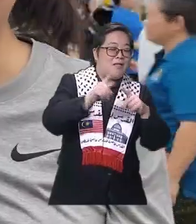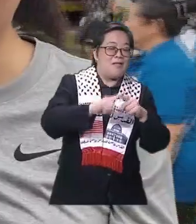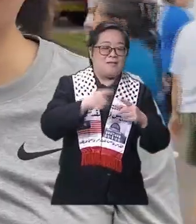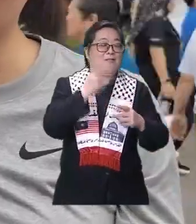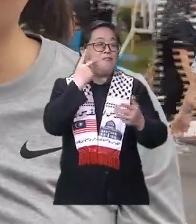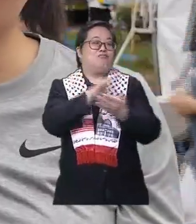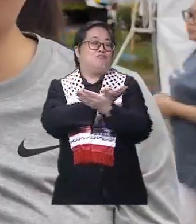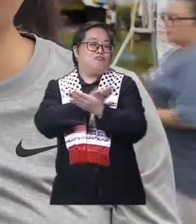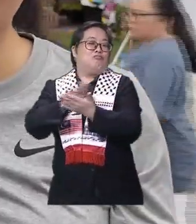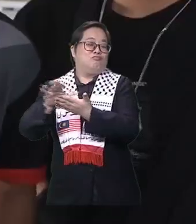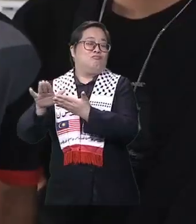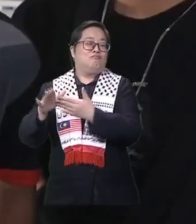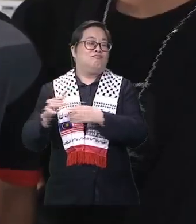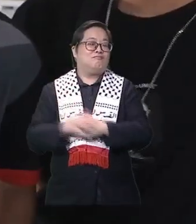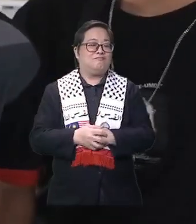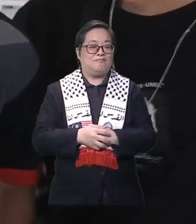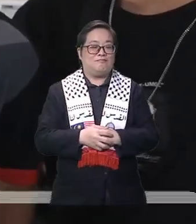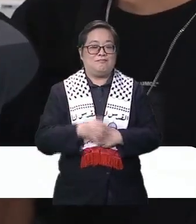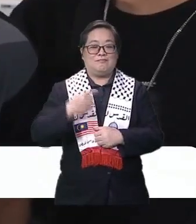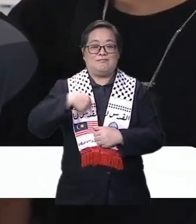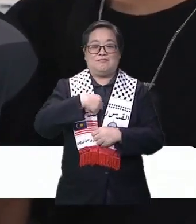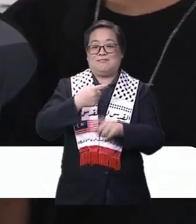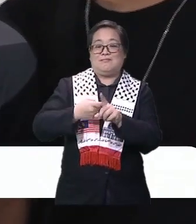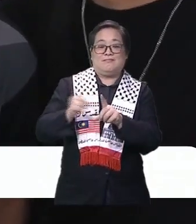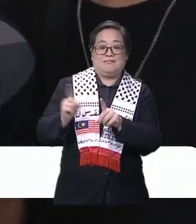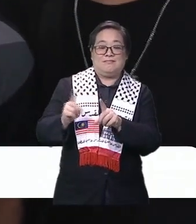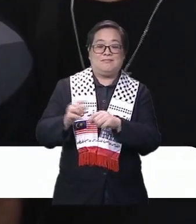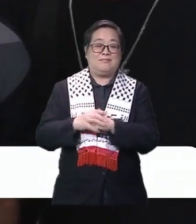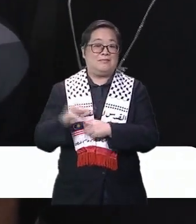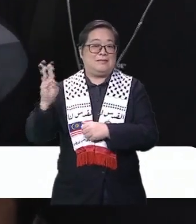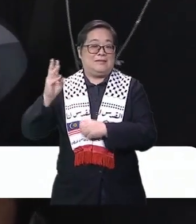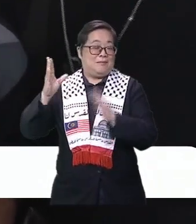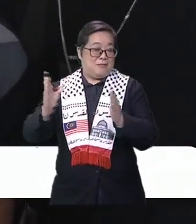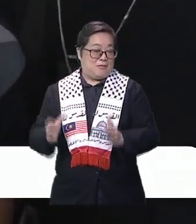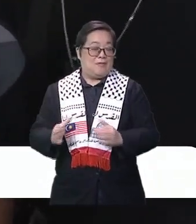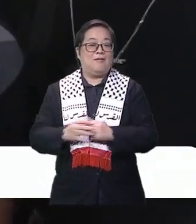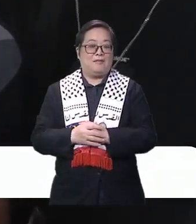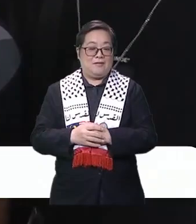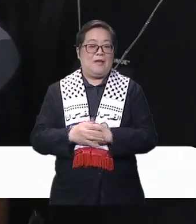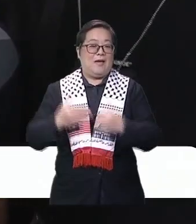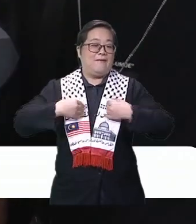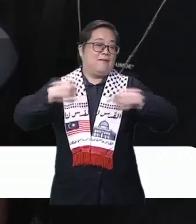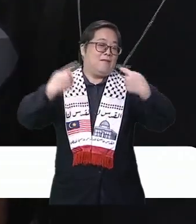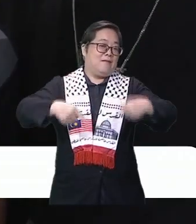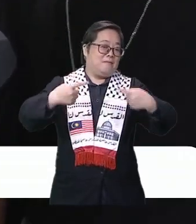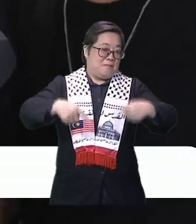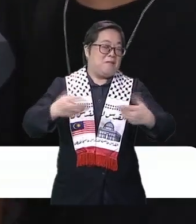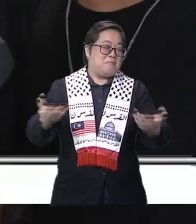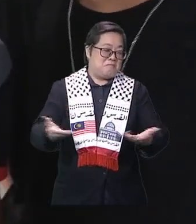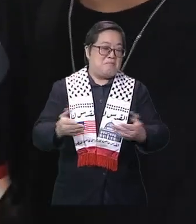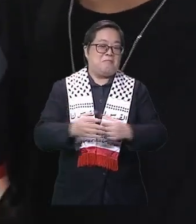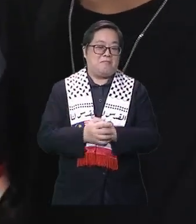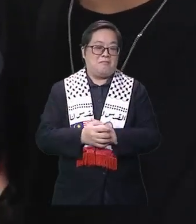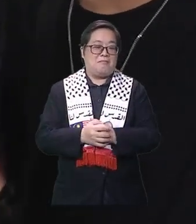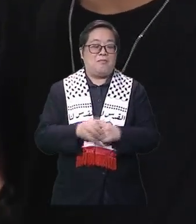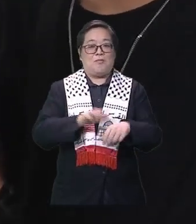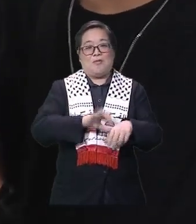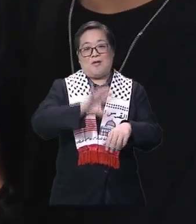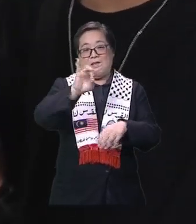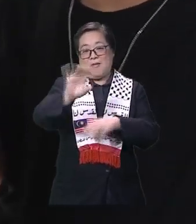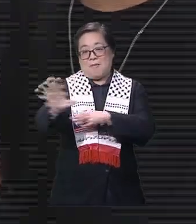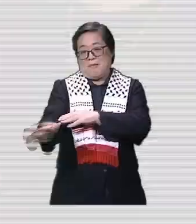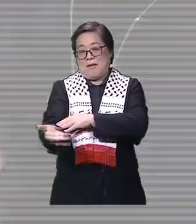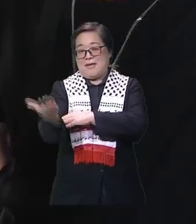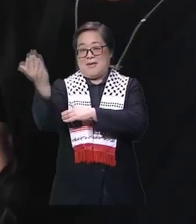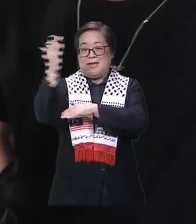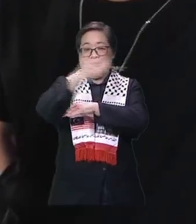nice. You can learn a lot of stuff here. Kami datang dari 6 orang. Ada tournament MLBB dari pukul 8 sampai